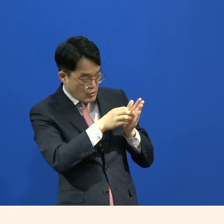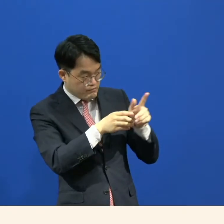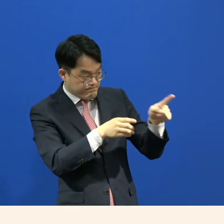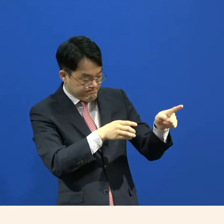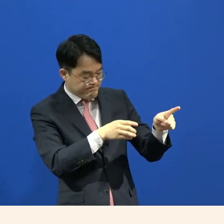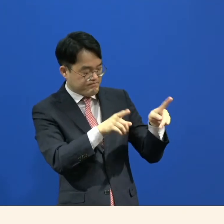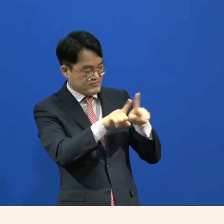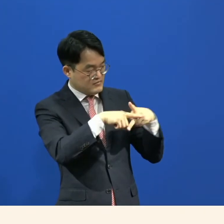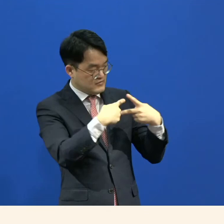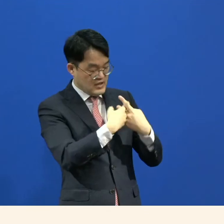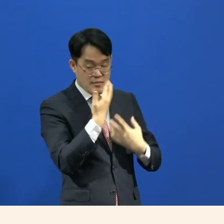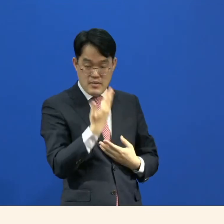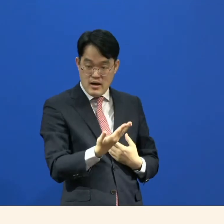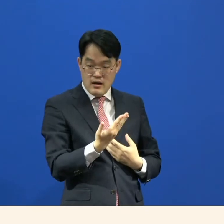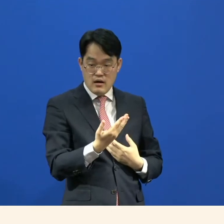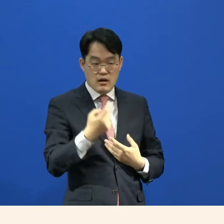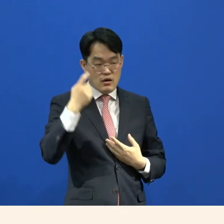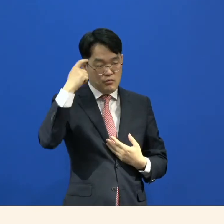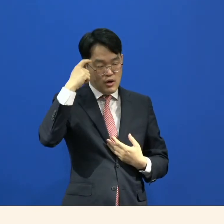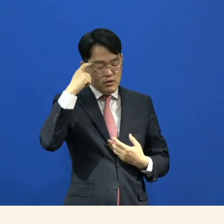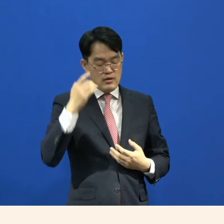존재가 자랑하고 연결이 되어 있는 것 같아요.